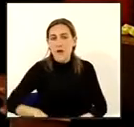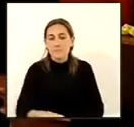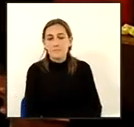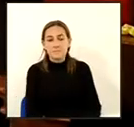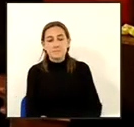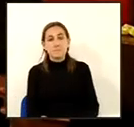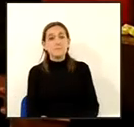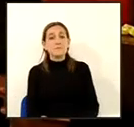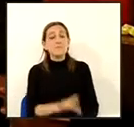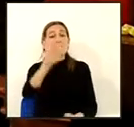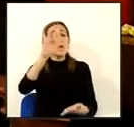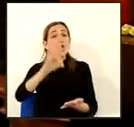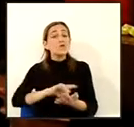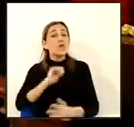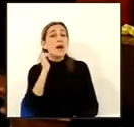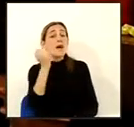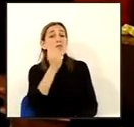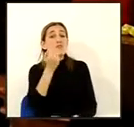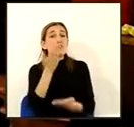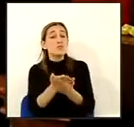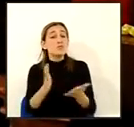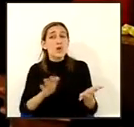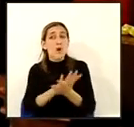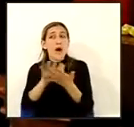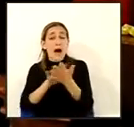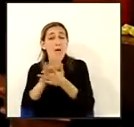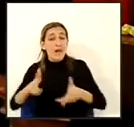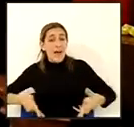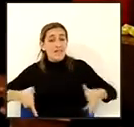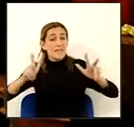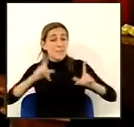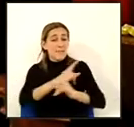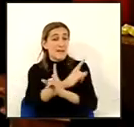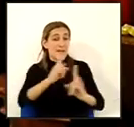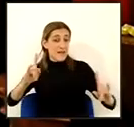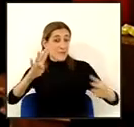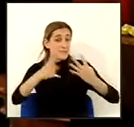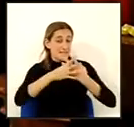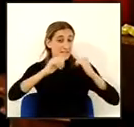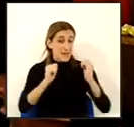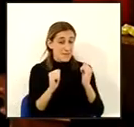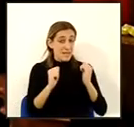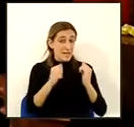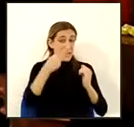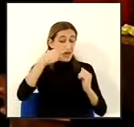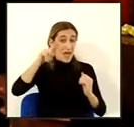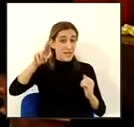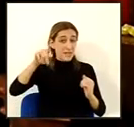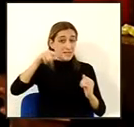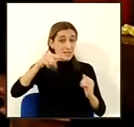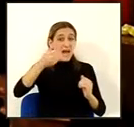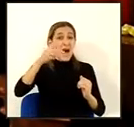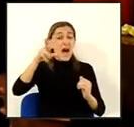Aquí, quan la moció fa referència a l'alliberament dels camps d'extermini nazis d'Auschwitz, no significa que el